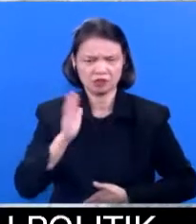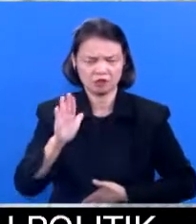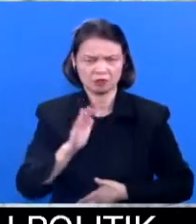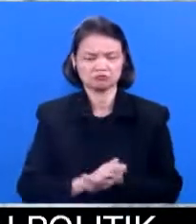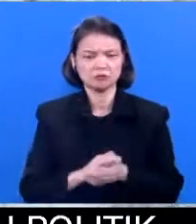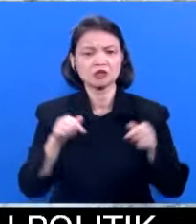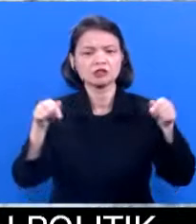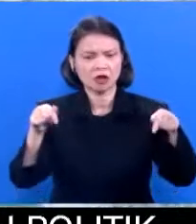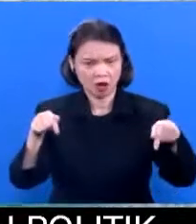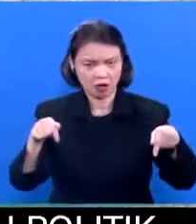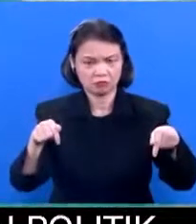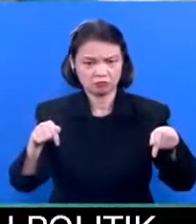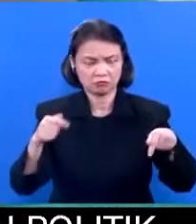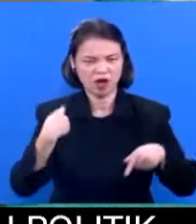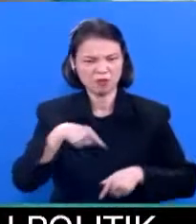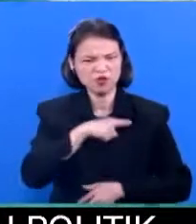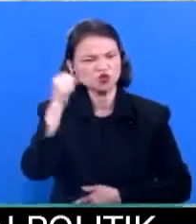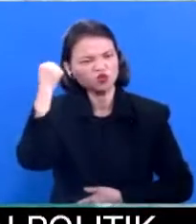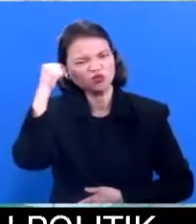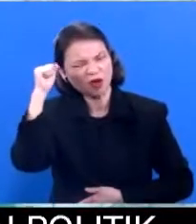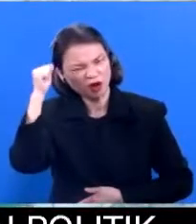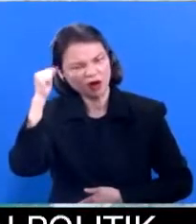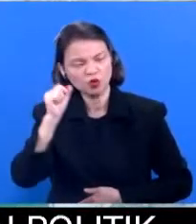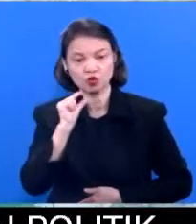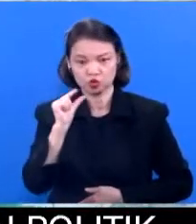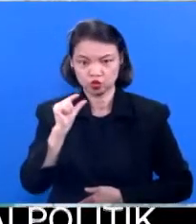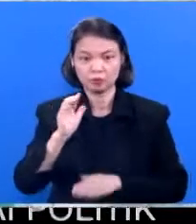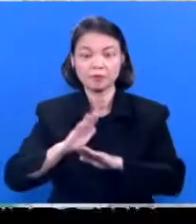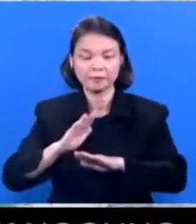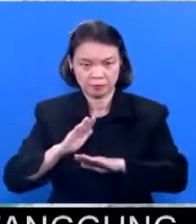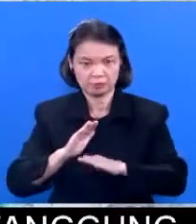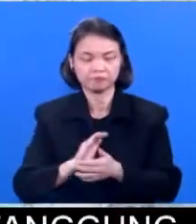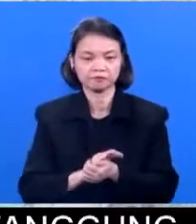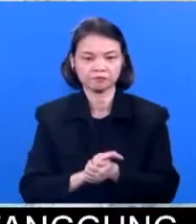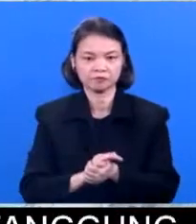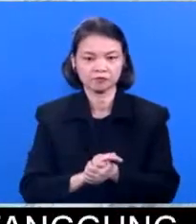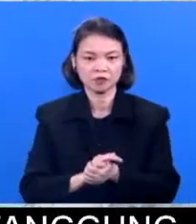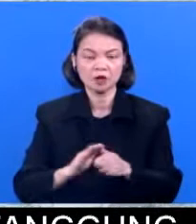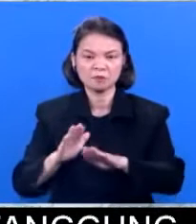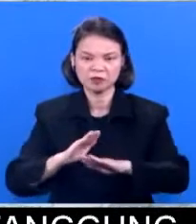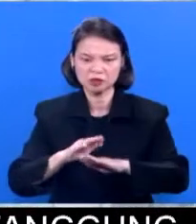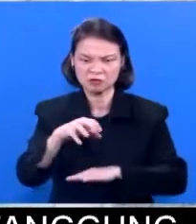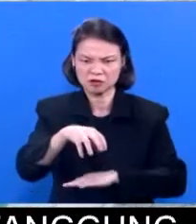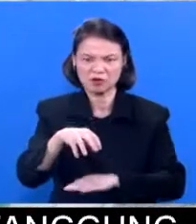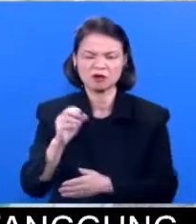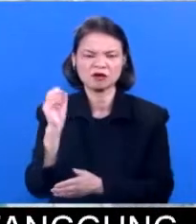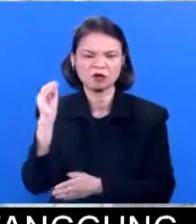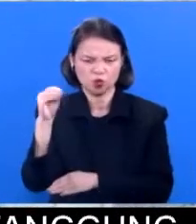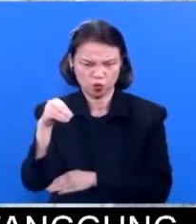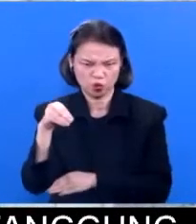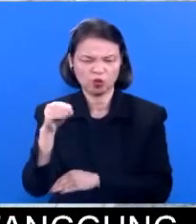Saat ini ya kami kesulitan untuk mempertahankan peternakan telur kami.